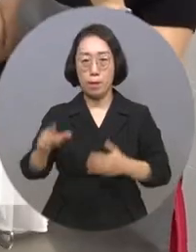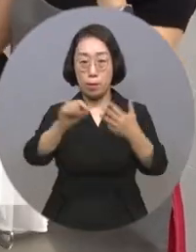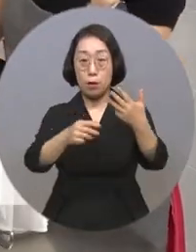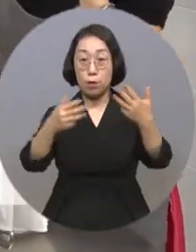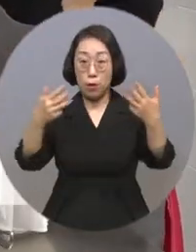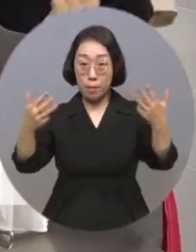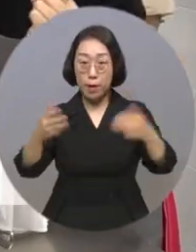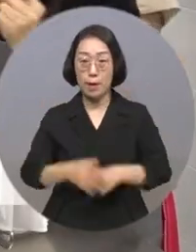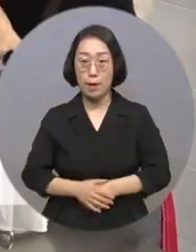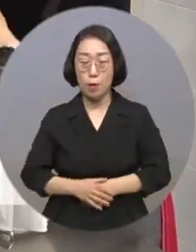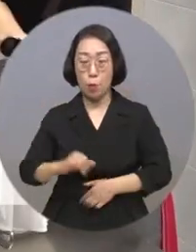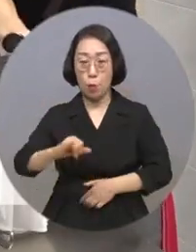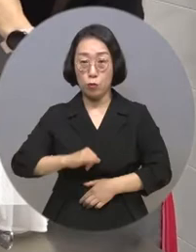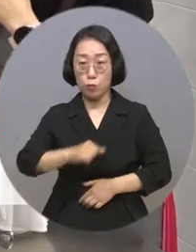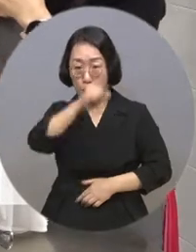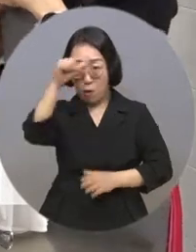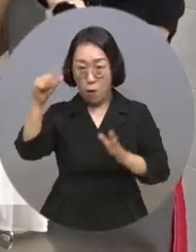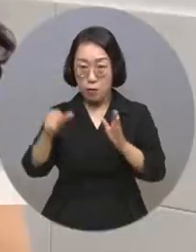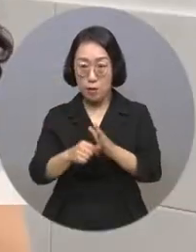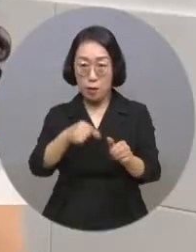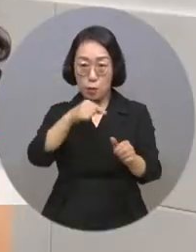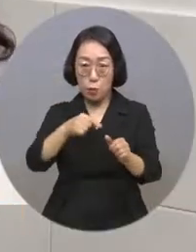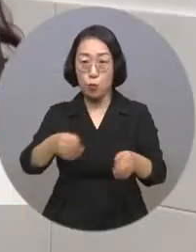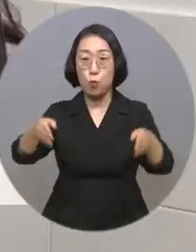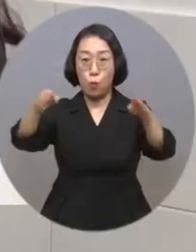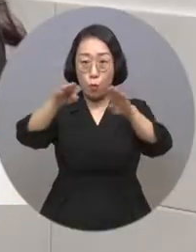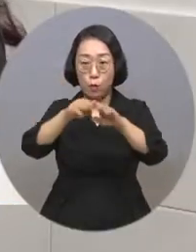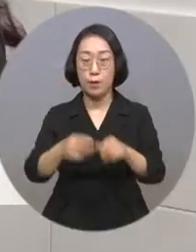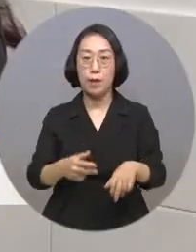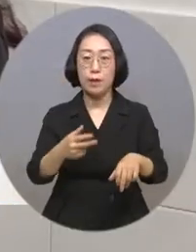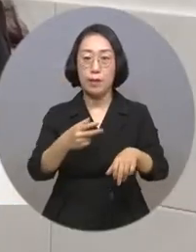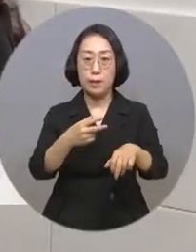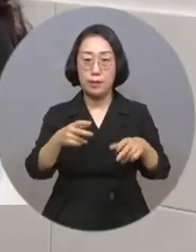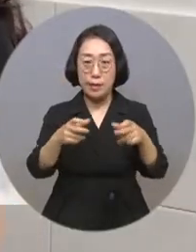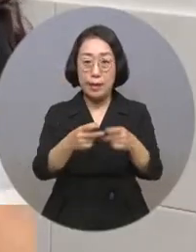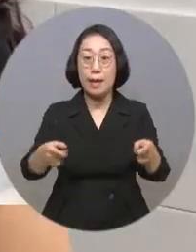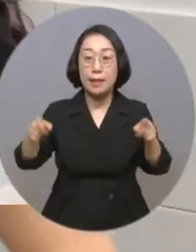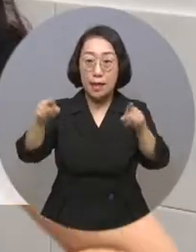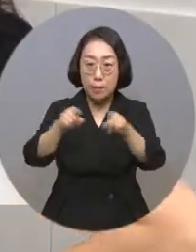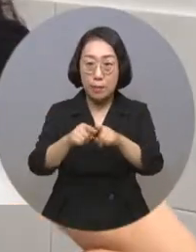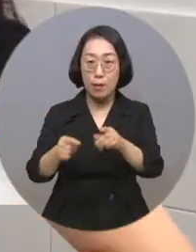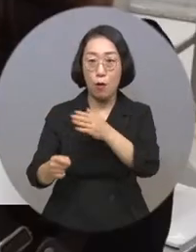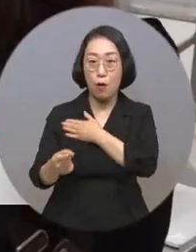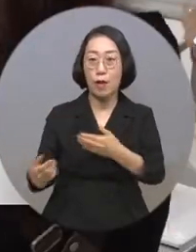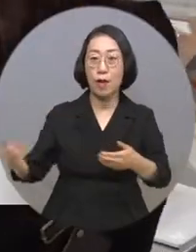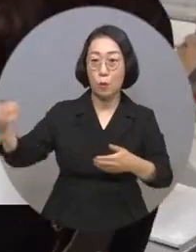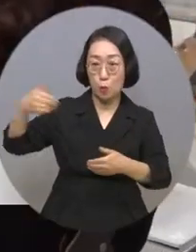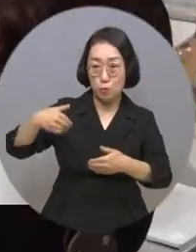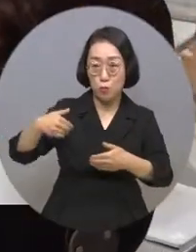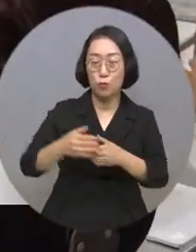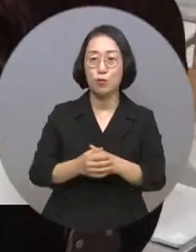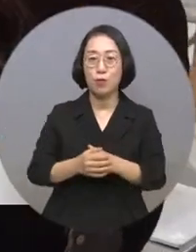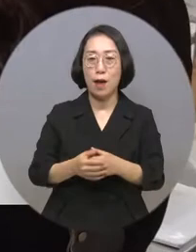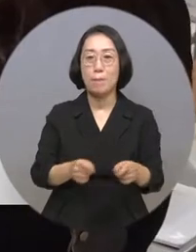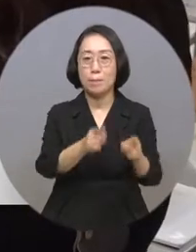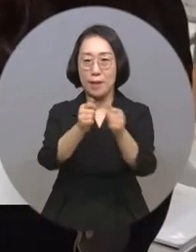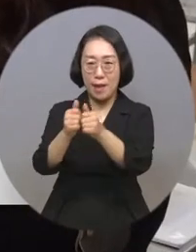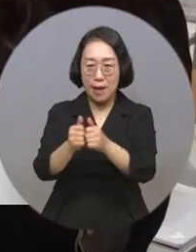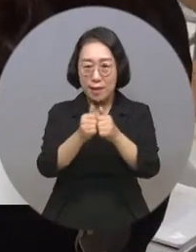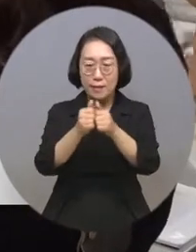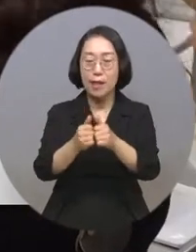강원도 원주시 평생교육원 학습관에서 장애인과 함께하는 어깨동무 행복 더하기 전문 기술 강좌가